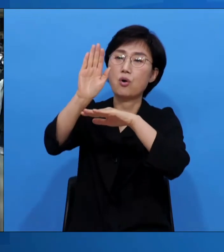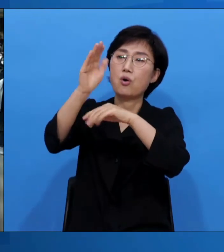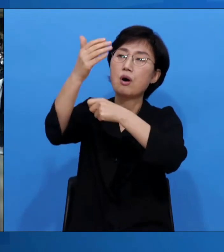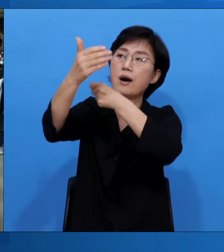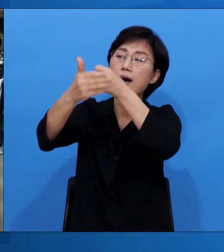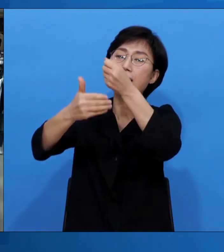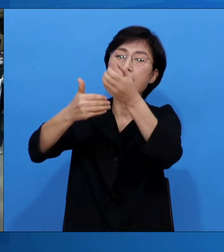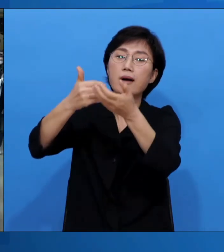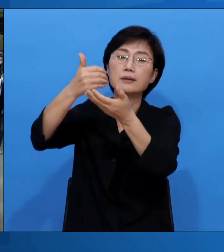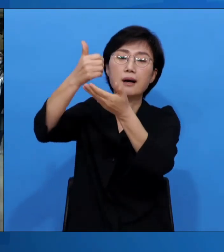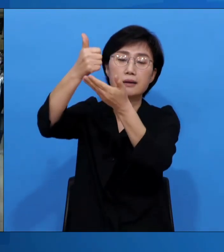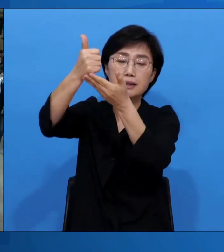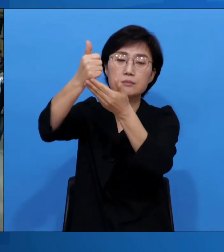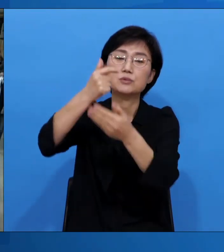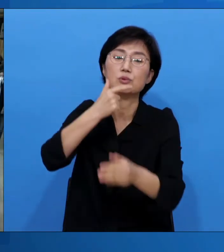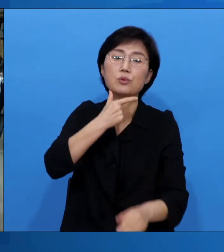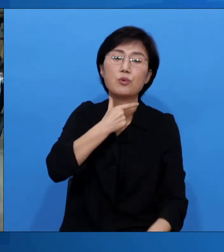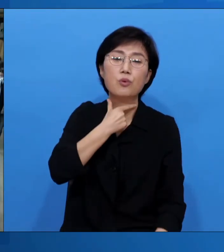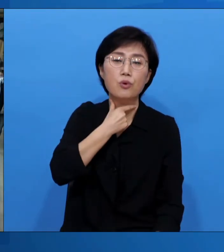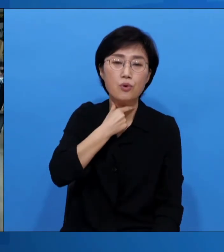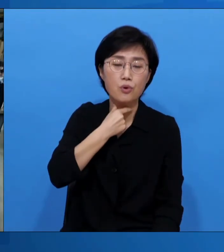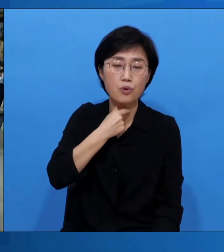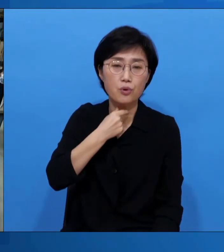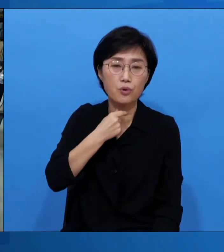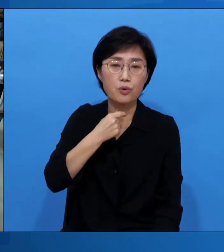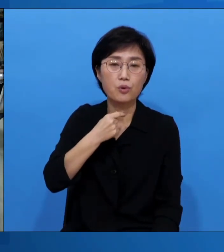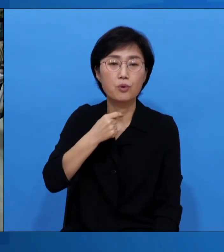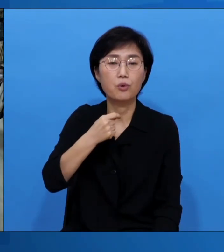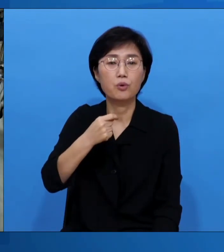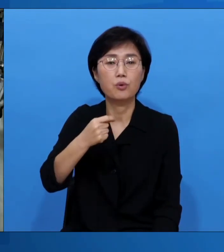응답을 넘어서 하나님